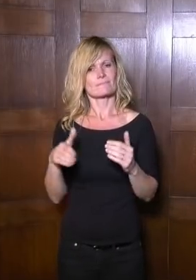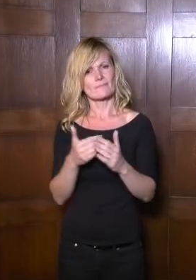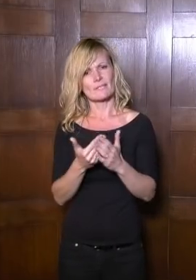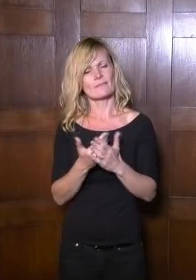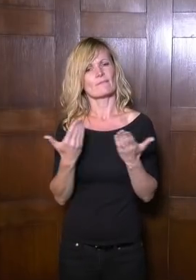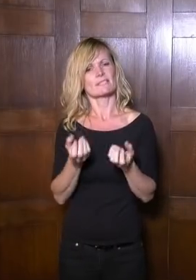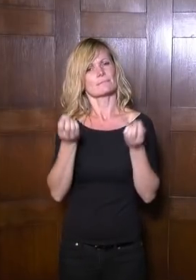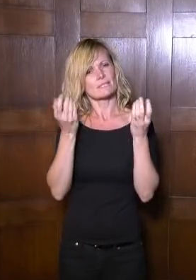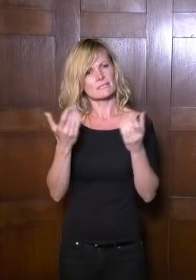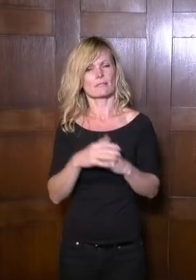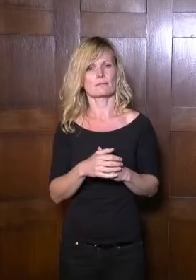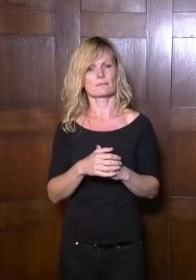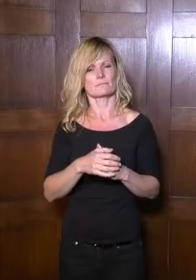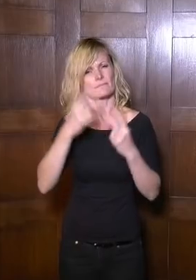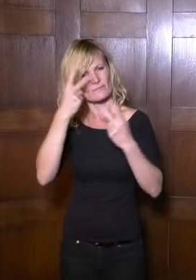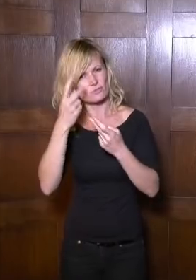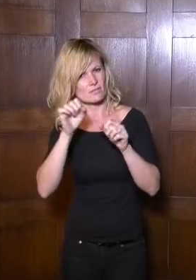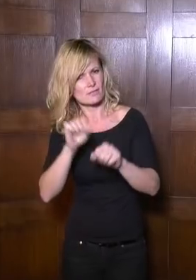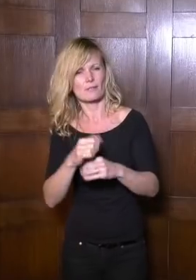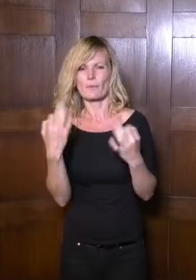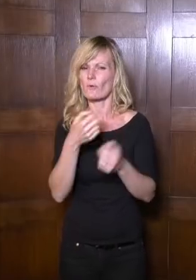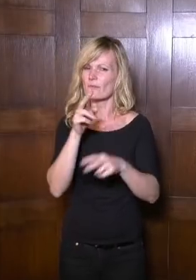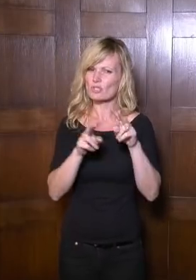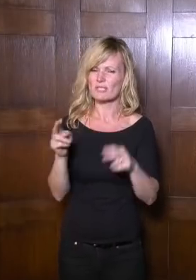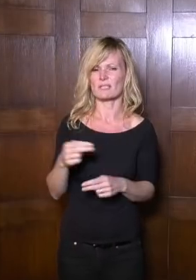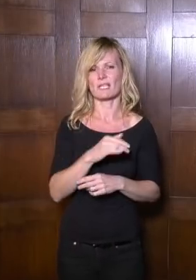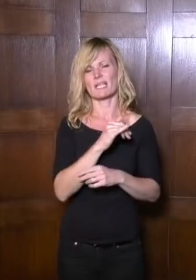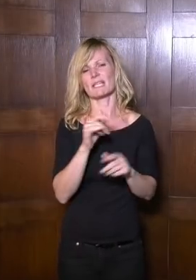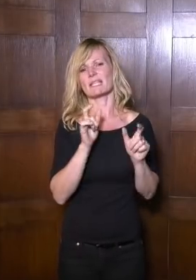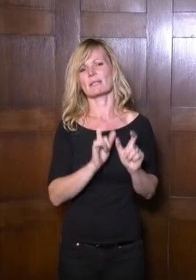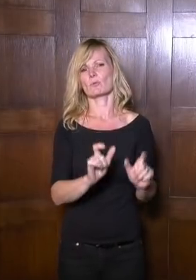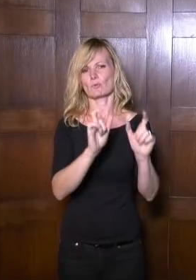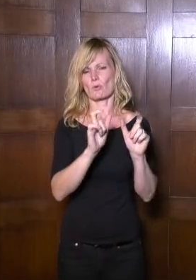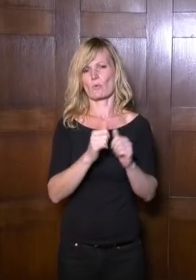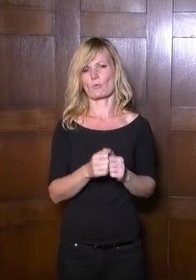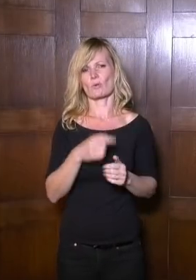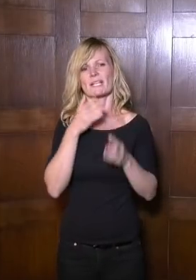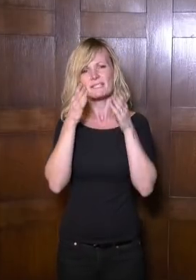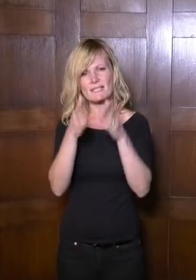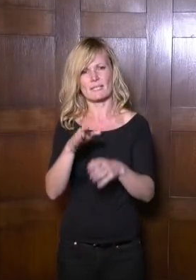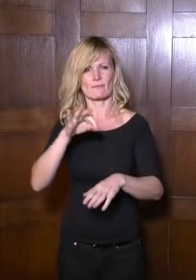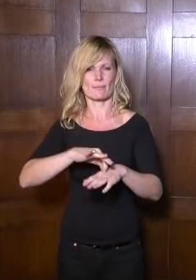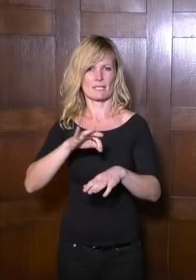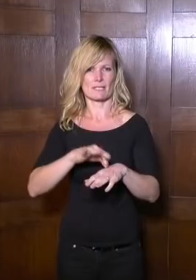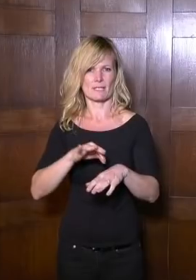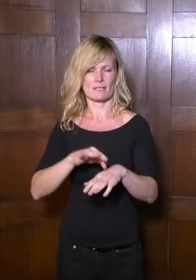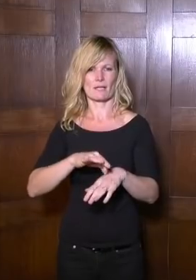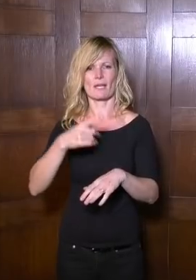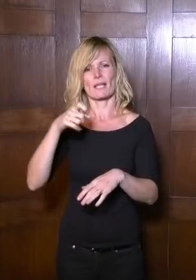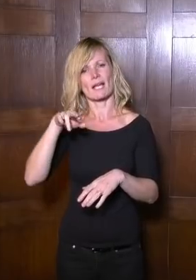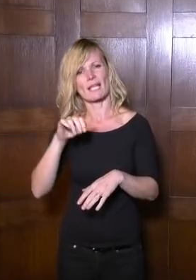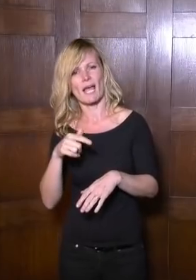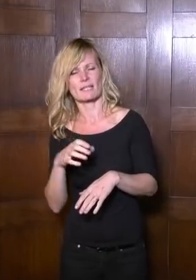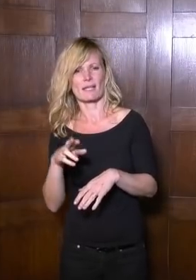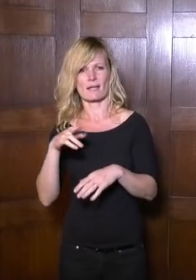können, braucht es Virologen, Epidemiologen, Immunologen, Intensivmediziner, Geriater,